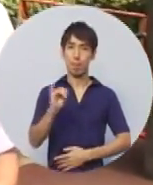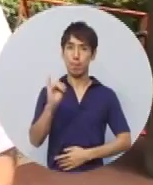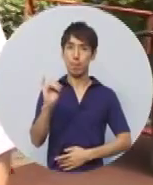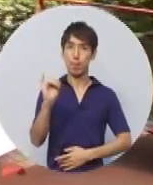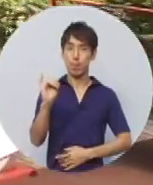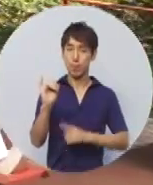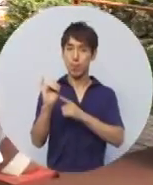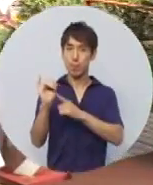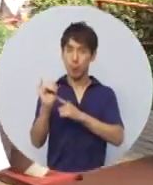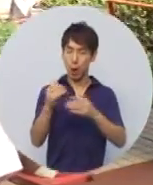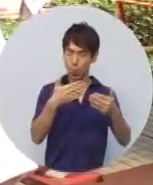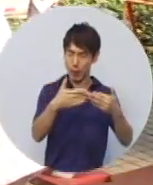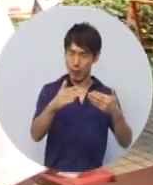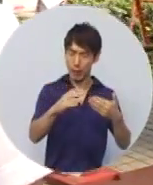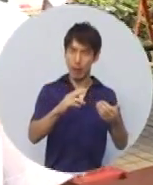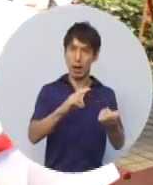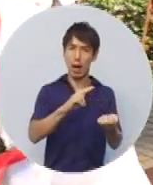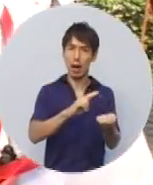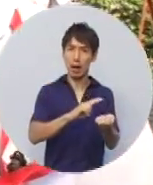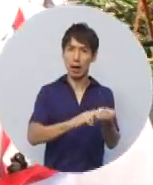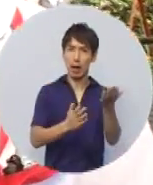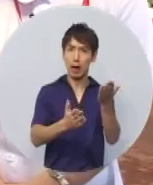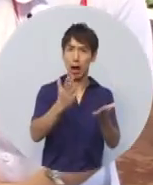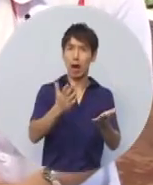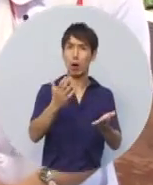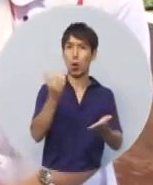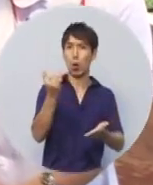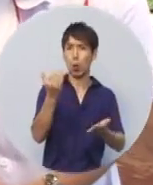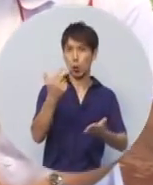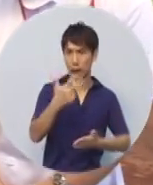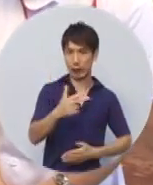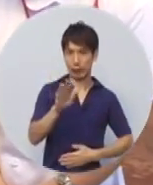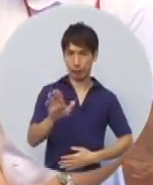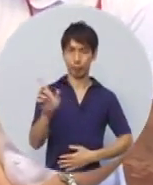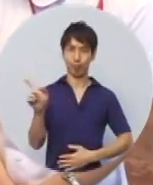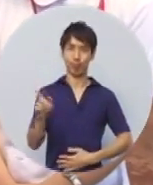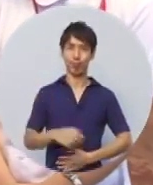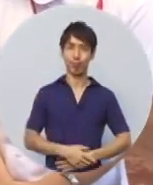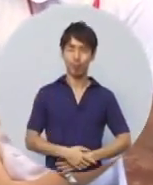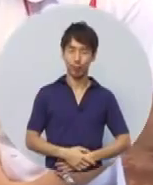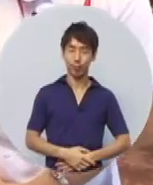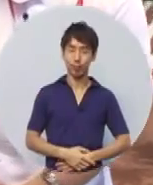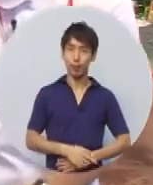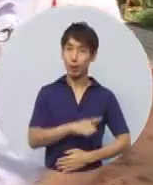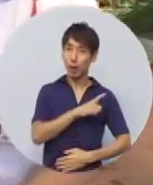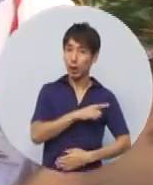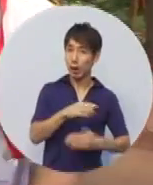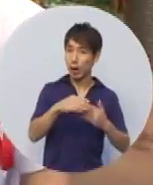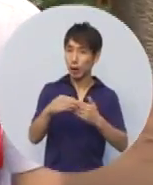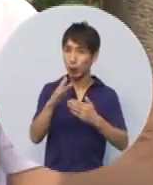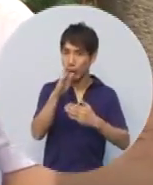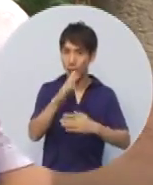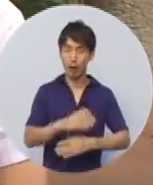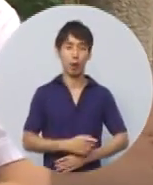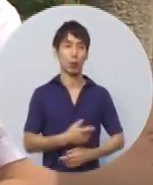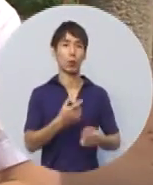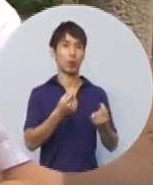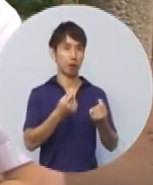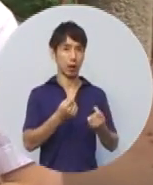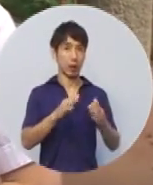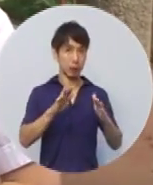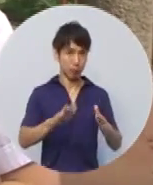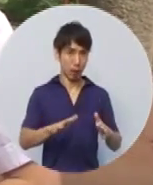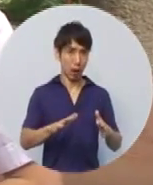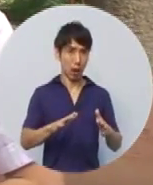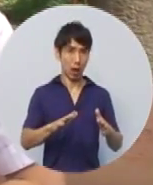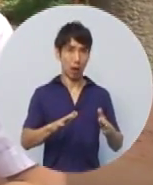民病院のベテラン看護師さんです。 では早速案内していただきたいんですが。 はい、そうですね、今ちょう